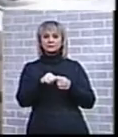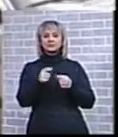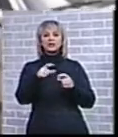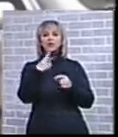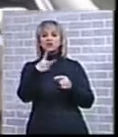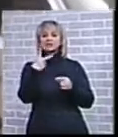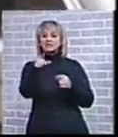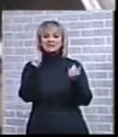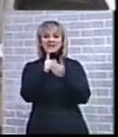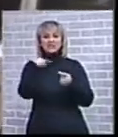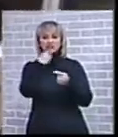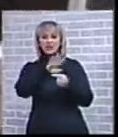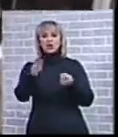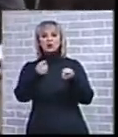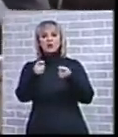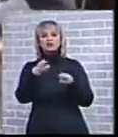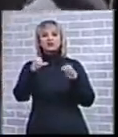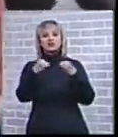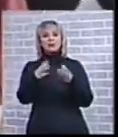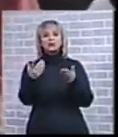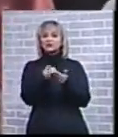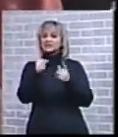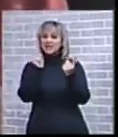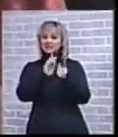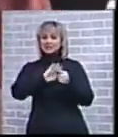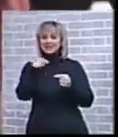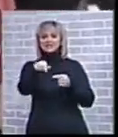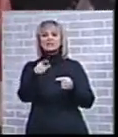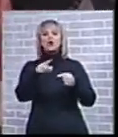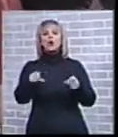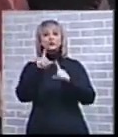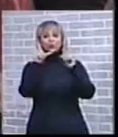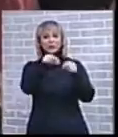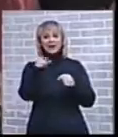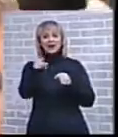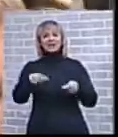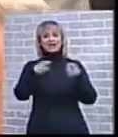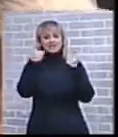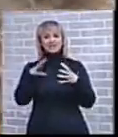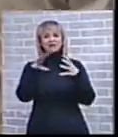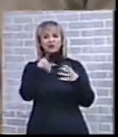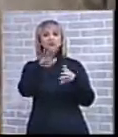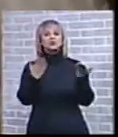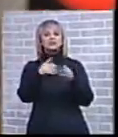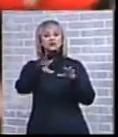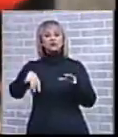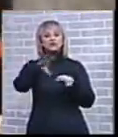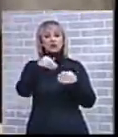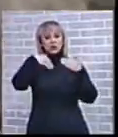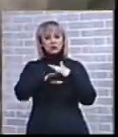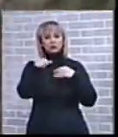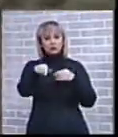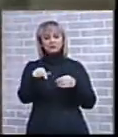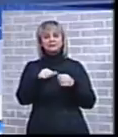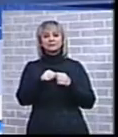Очной встречи с противниками руководителю штаба удалось избежать. Он удалился из гостиницы на автомобиле, после чего разошлись и